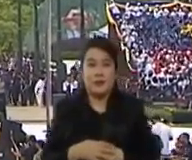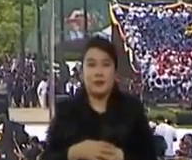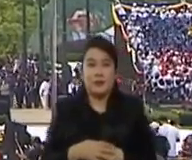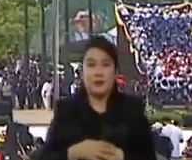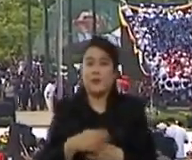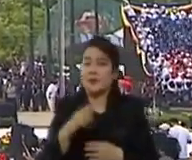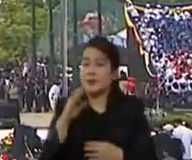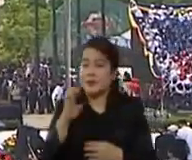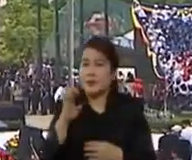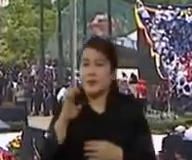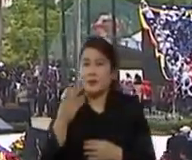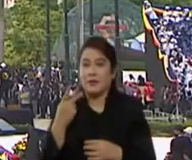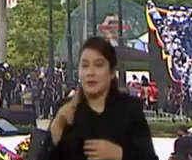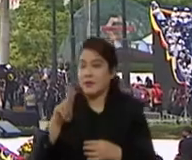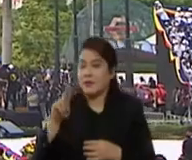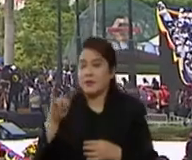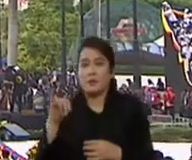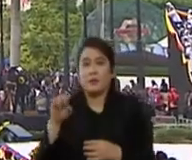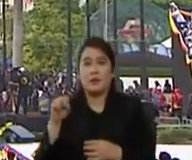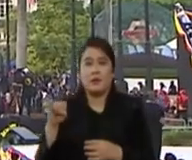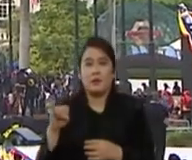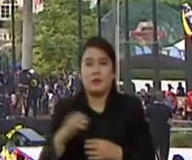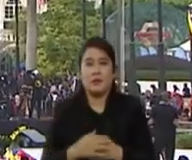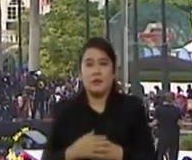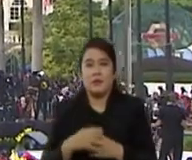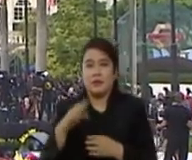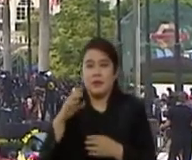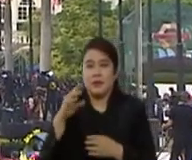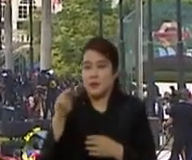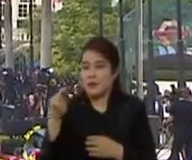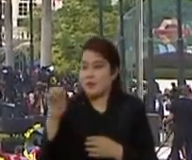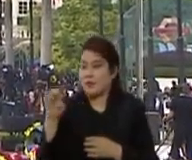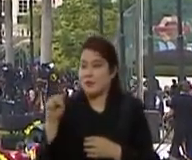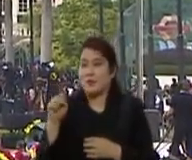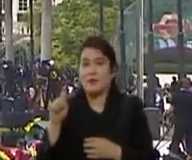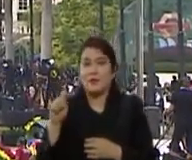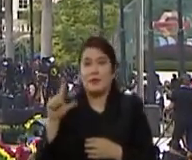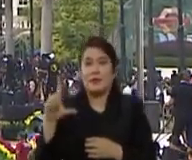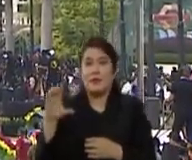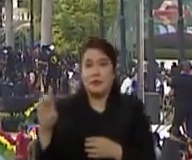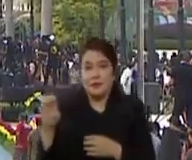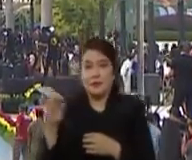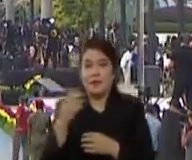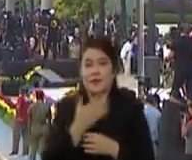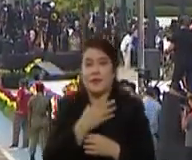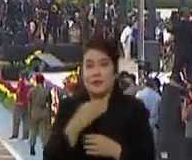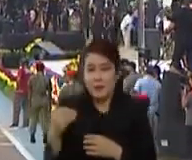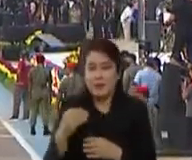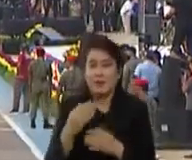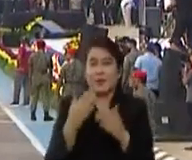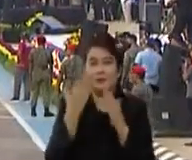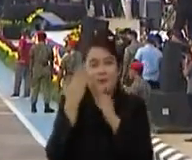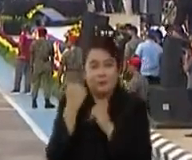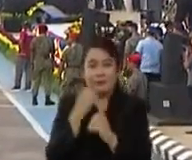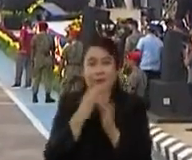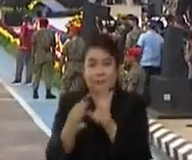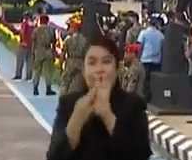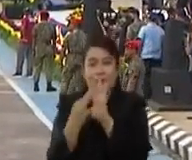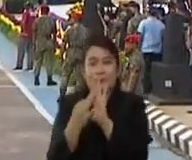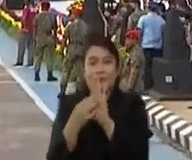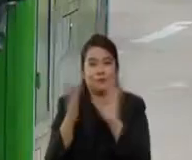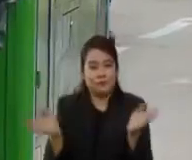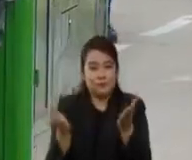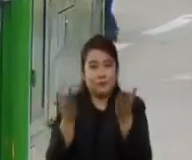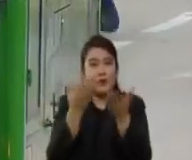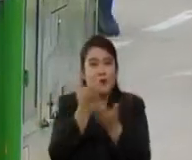Fleet EC35, Nestle Milo Van dan Harvest Gourmet Van. Semoga kerjasama ini akan terus memacu